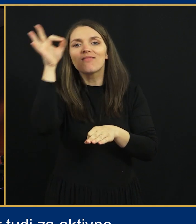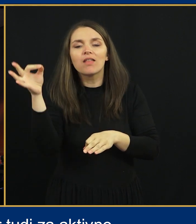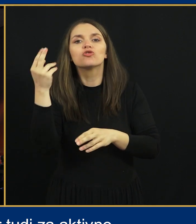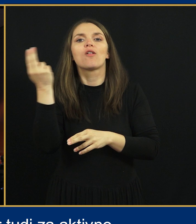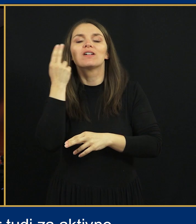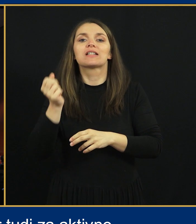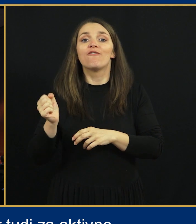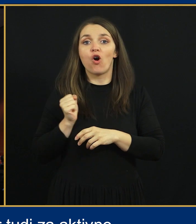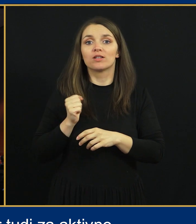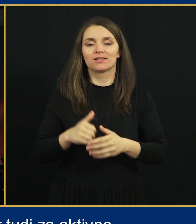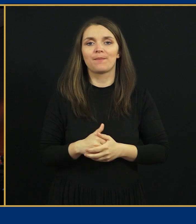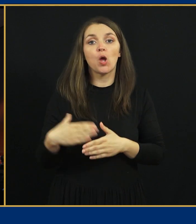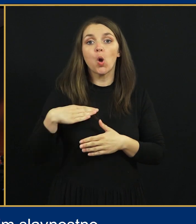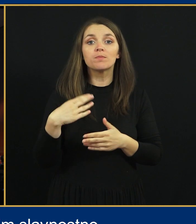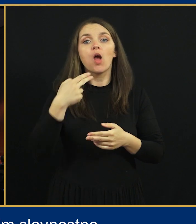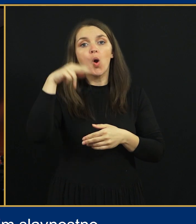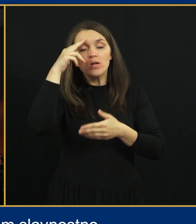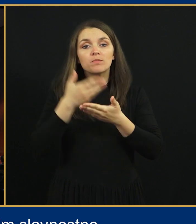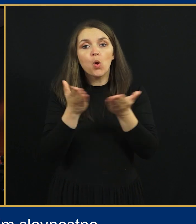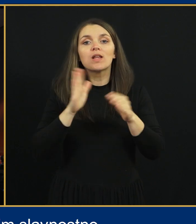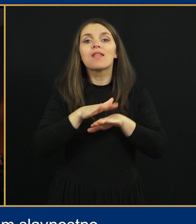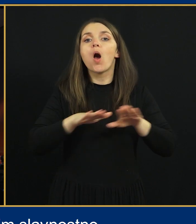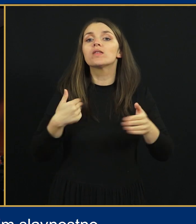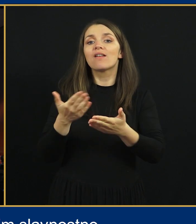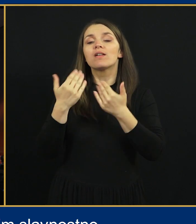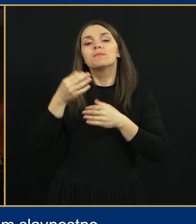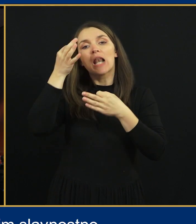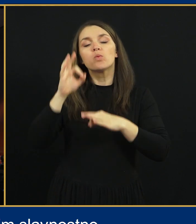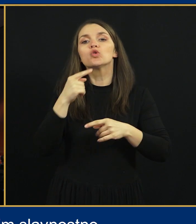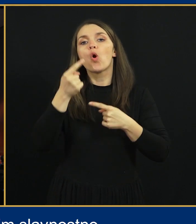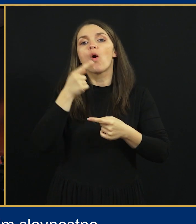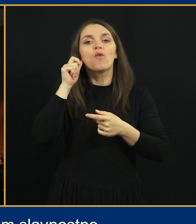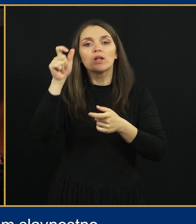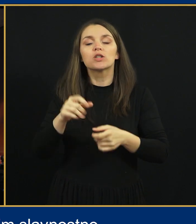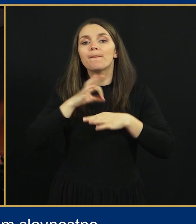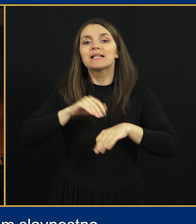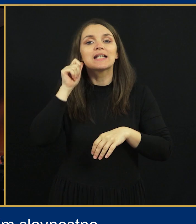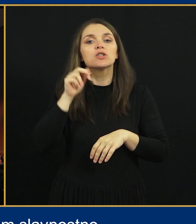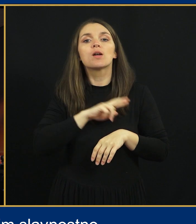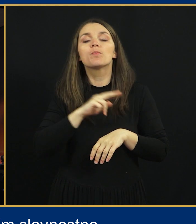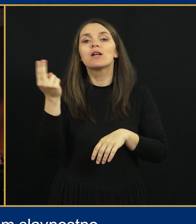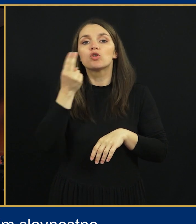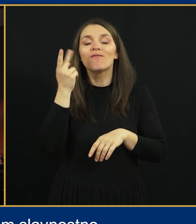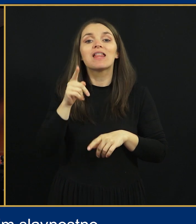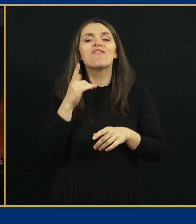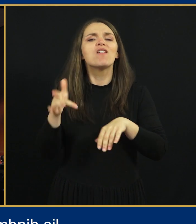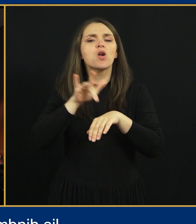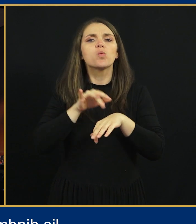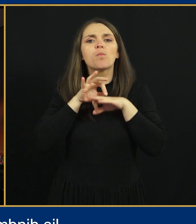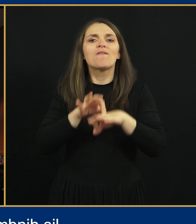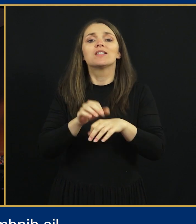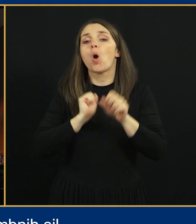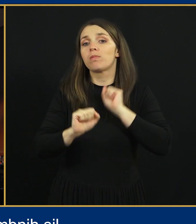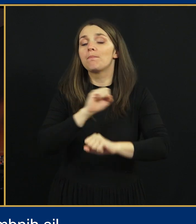Dnevu Slovenske vojske. Gospe in gospodje, na oder vabim slavnostno govornico, predsednico Republike Slovenije in